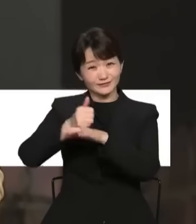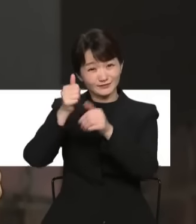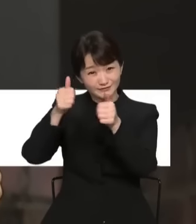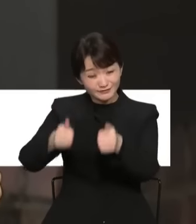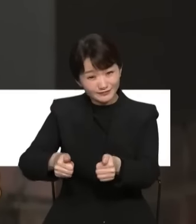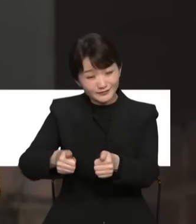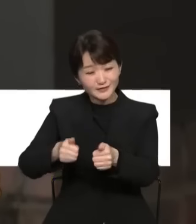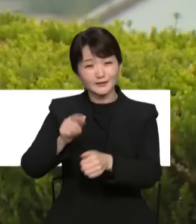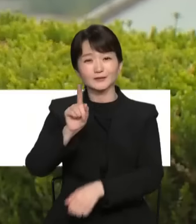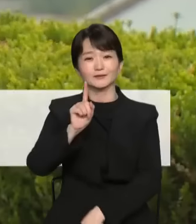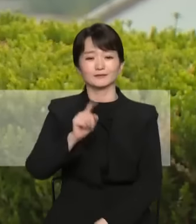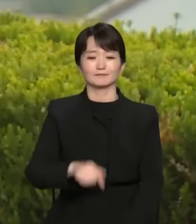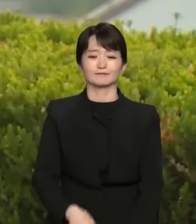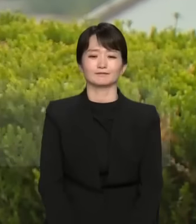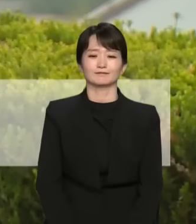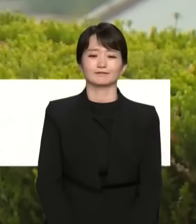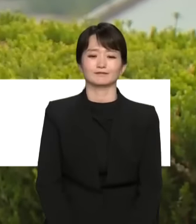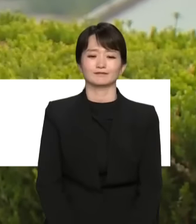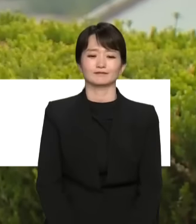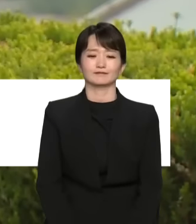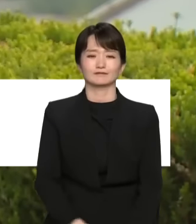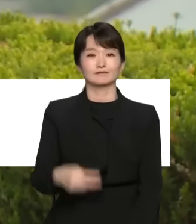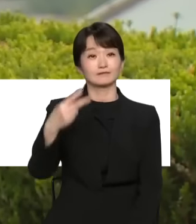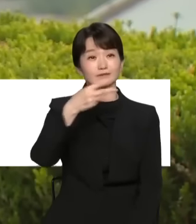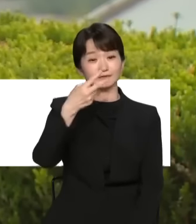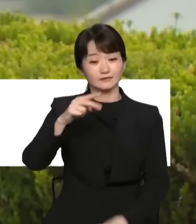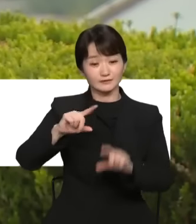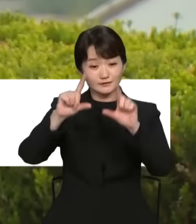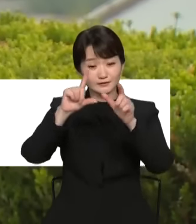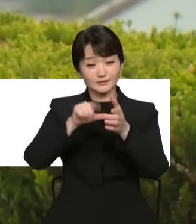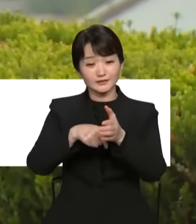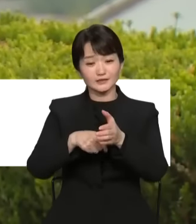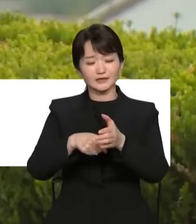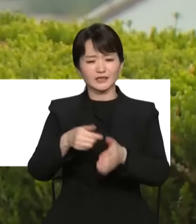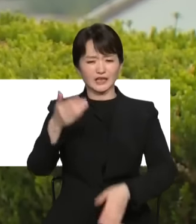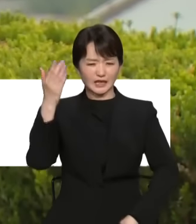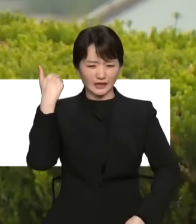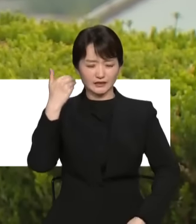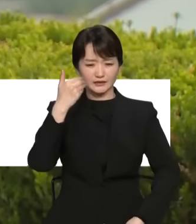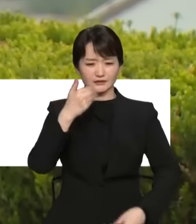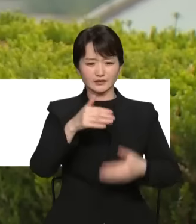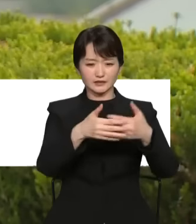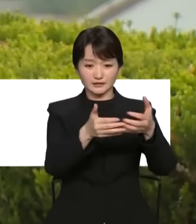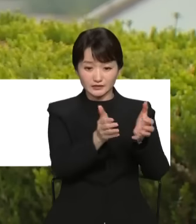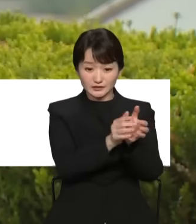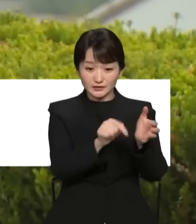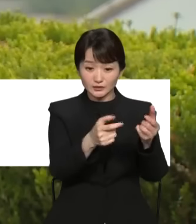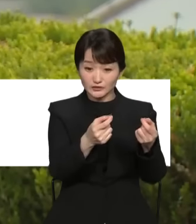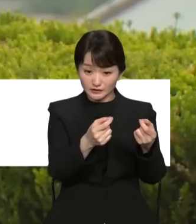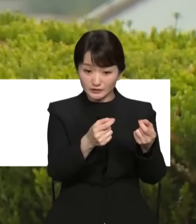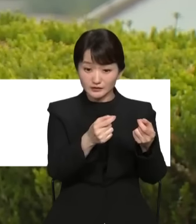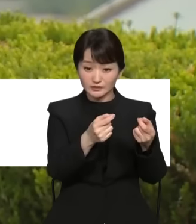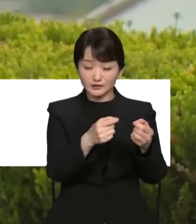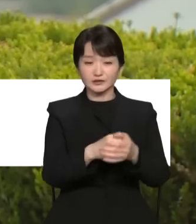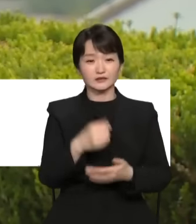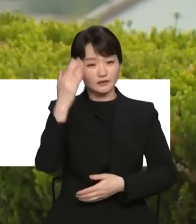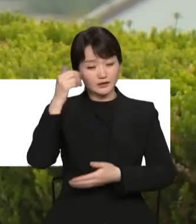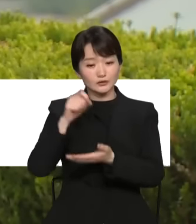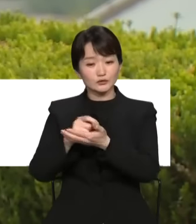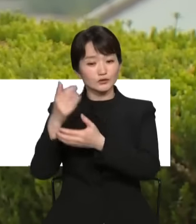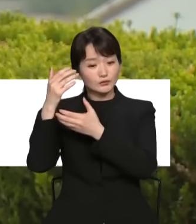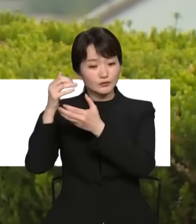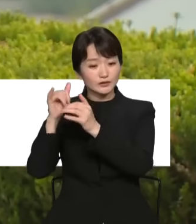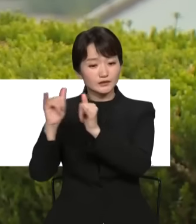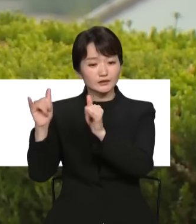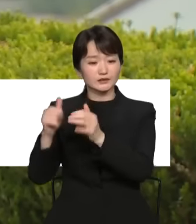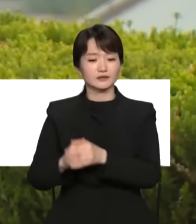좀 남겨주실까요? Yeah, I hope the Korean fans will enjoy the current